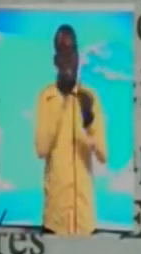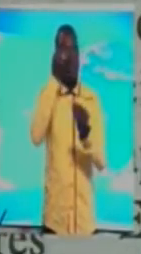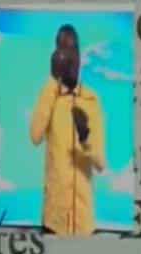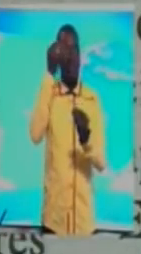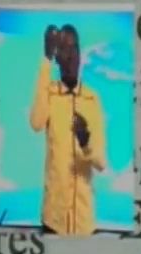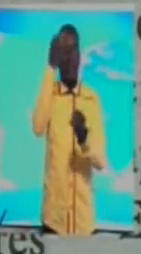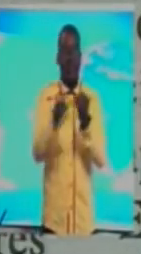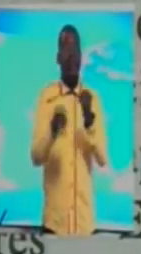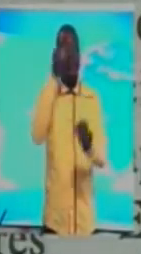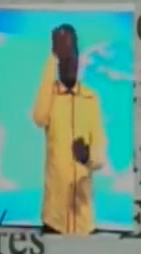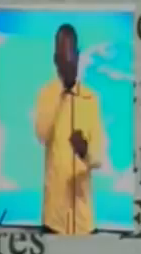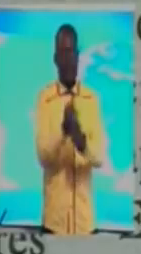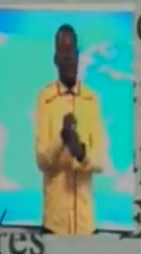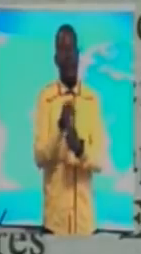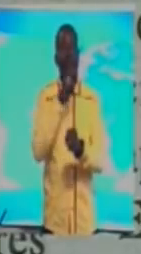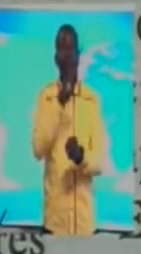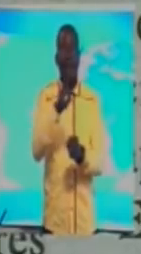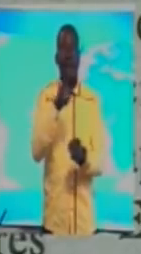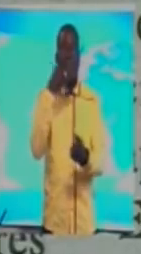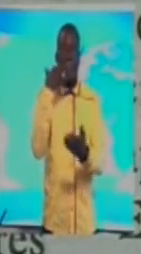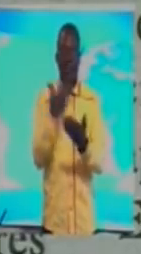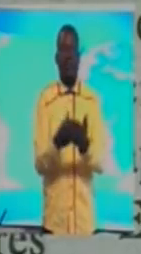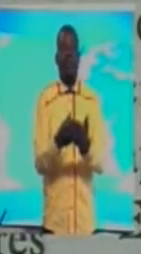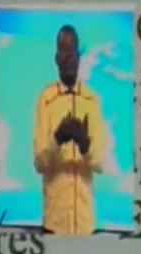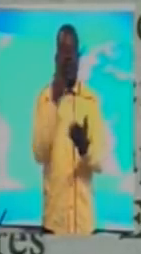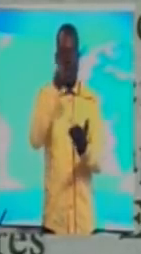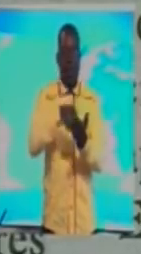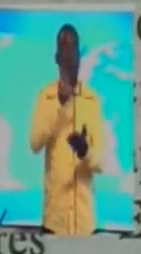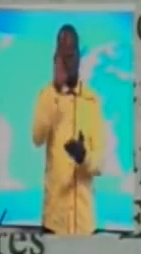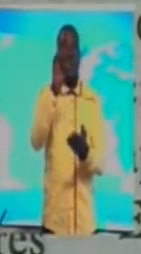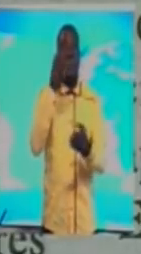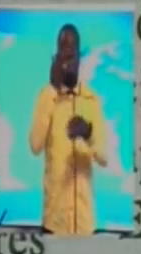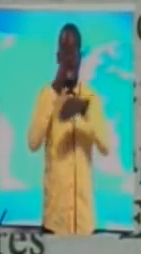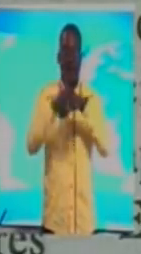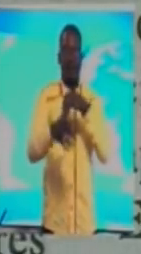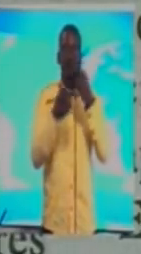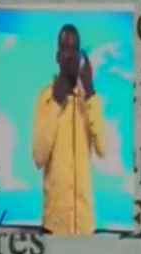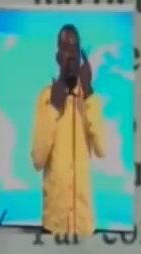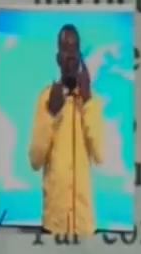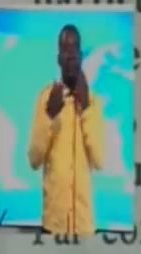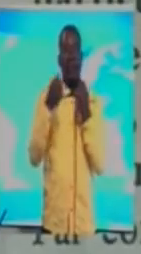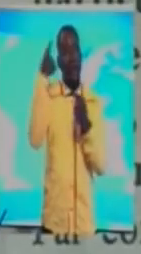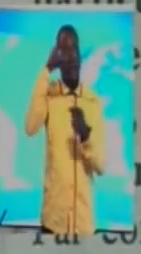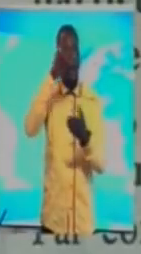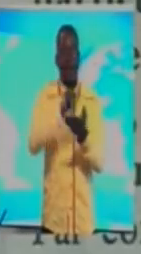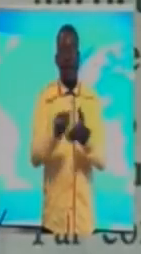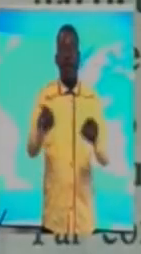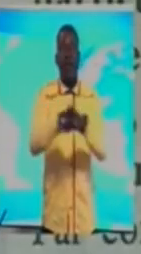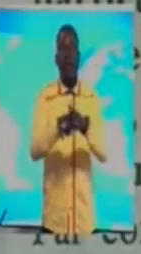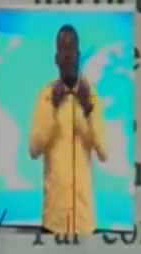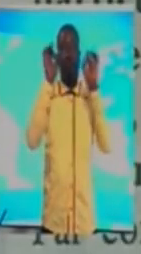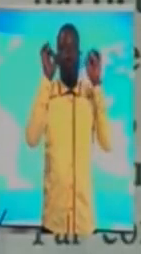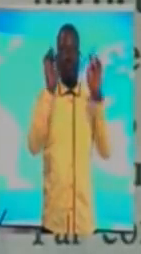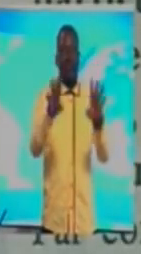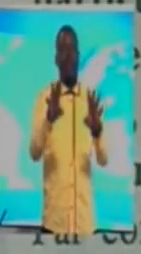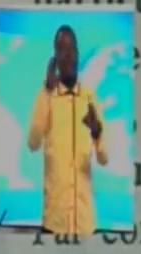s'achève aura été effroyable. 2019, année de sang, de larmes et de cendres, et comme si la terreur salafiste